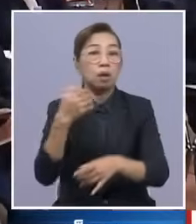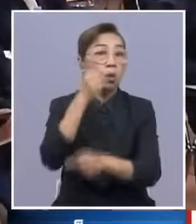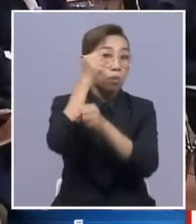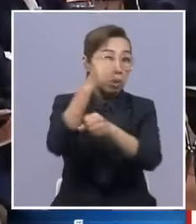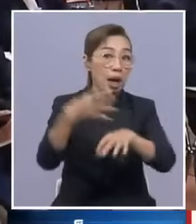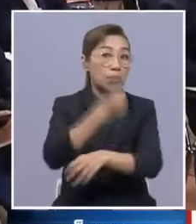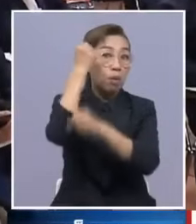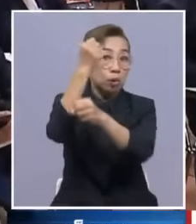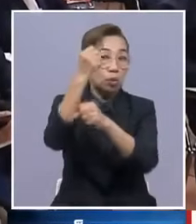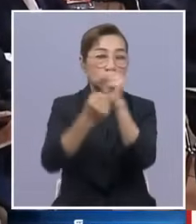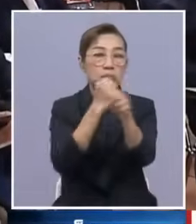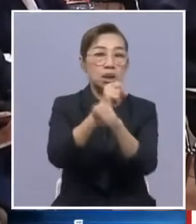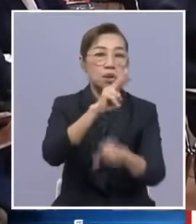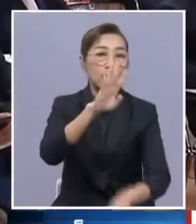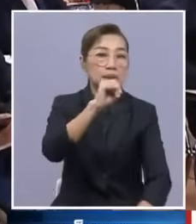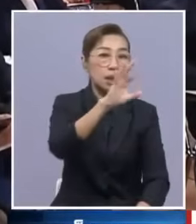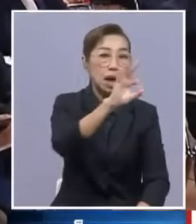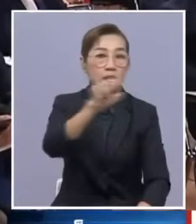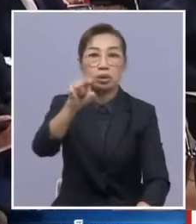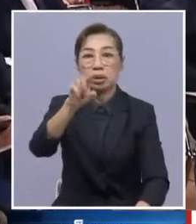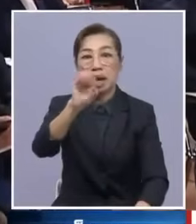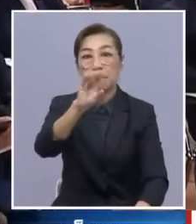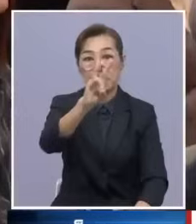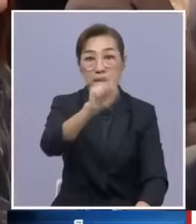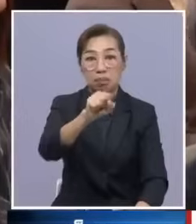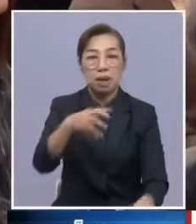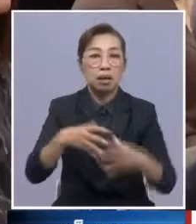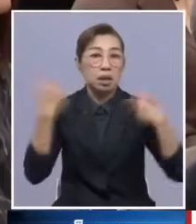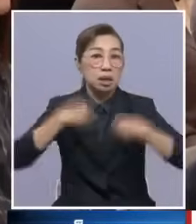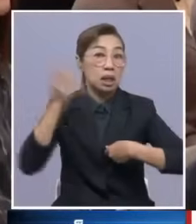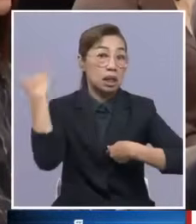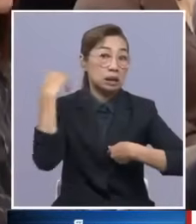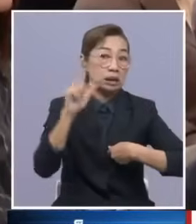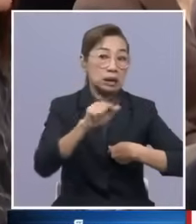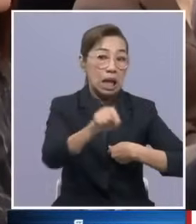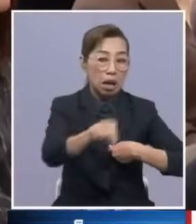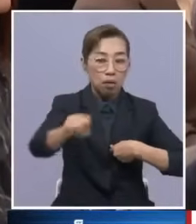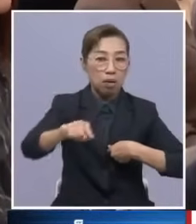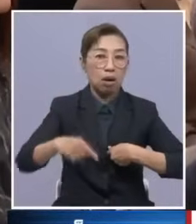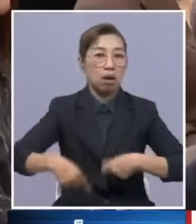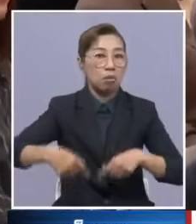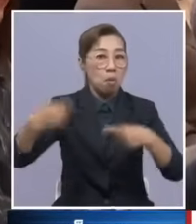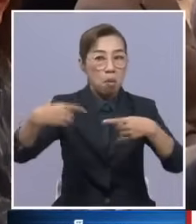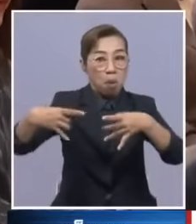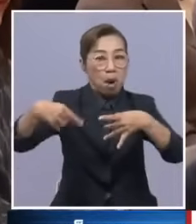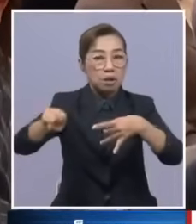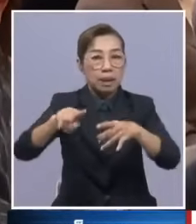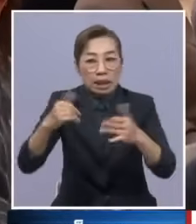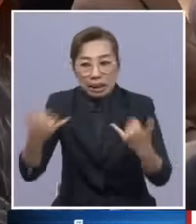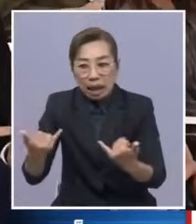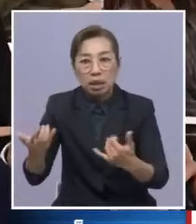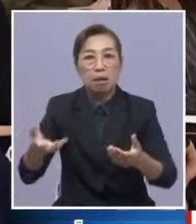การเมืองในช่วงปี49ถึงปี57ด้วยคือยามนั้นเป็นศัตรูยามนี้มาเป็นมิตรนิรโทษกรรมจะไปต่อได้ไห